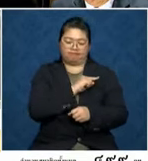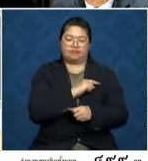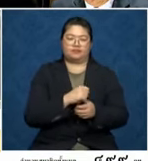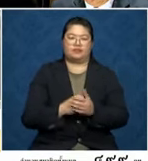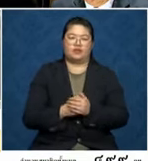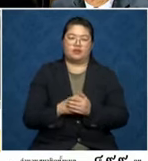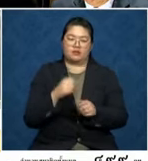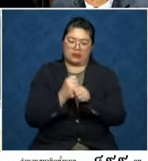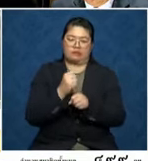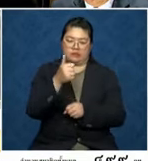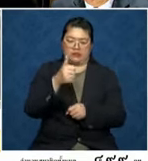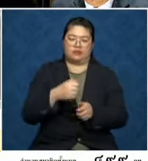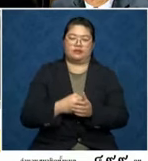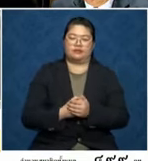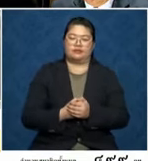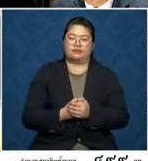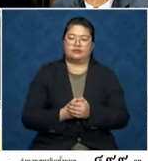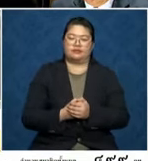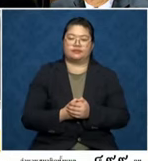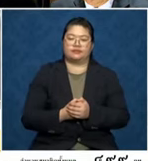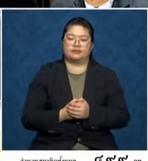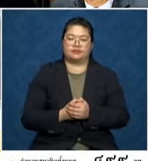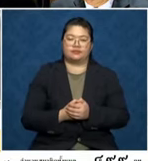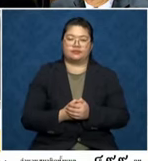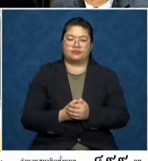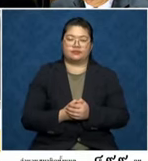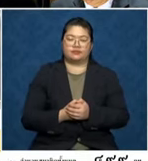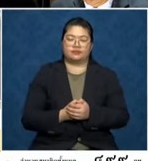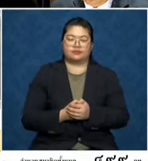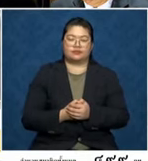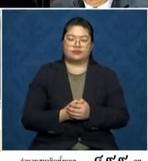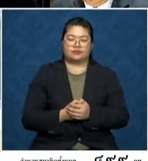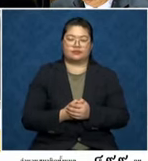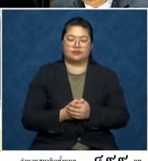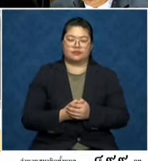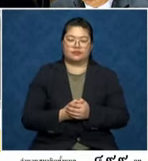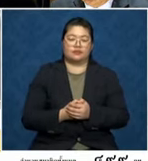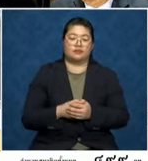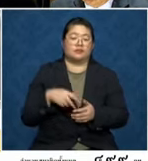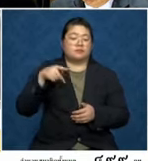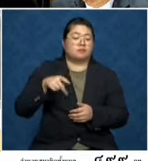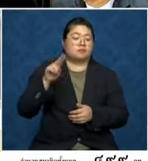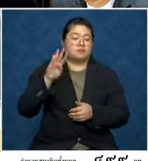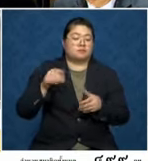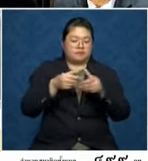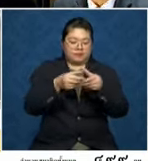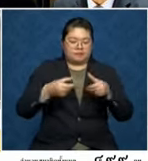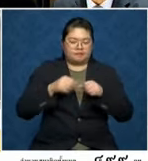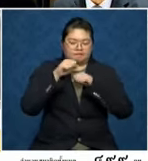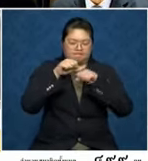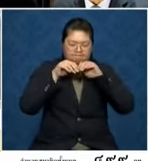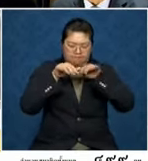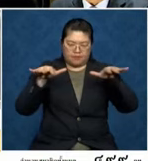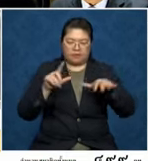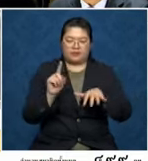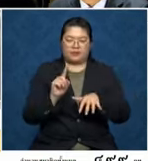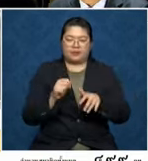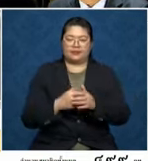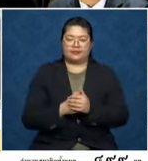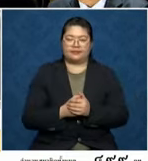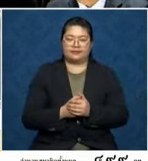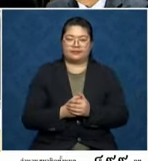ก็ได้เหตุผลในการประกาศใช้พระราชบัญญัติฉบับนี้ก็คือโดยที่พระราช